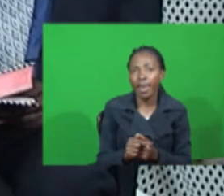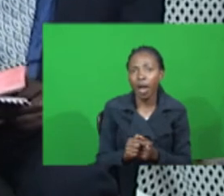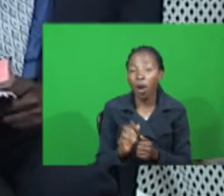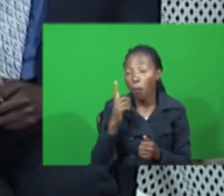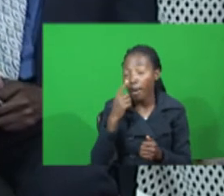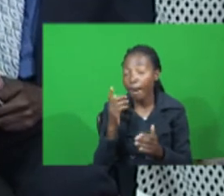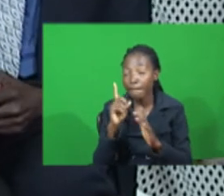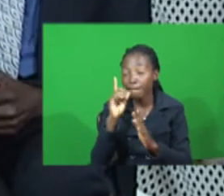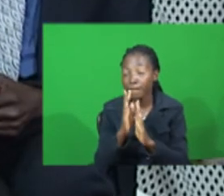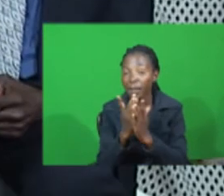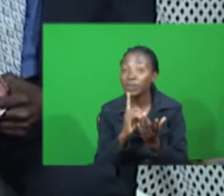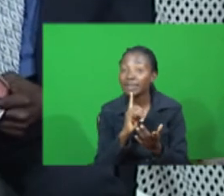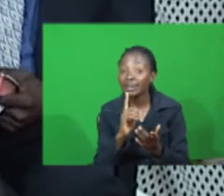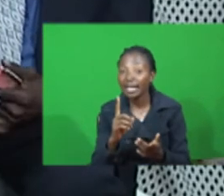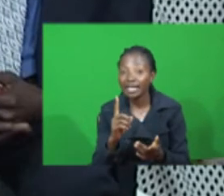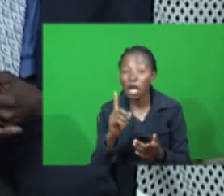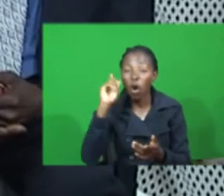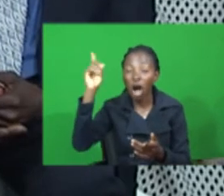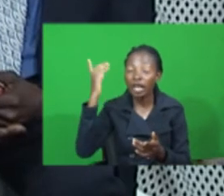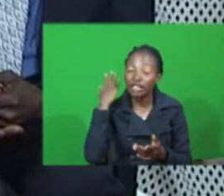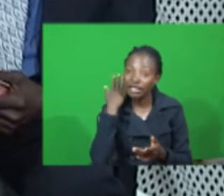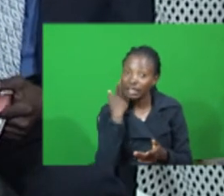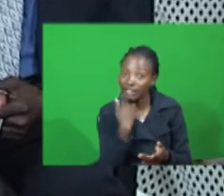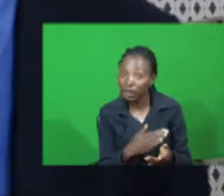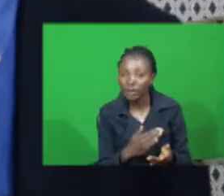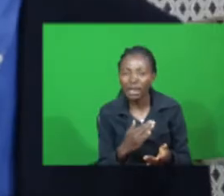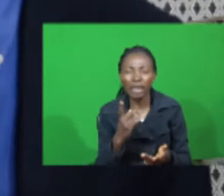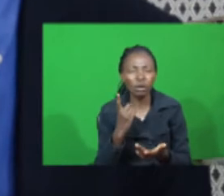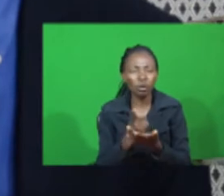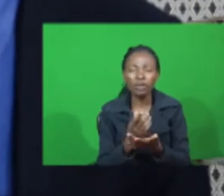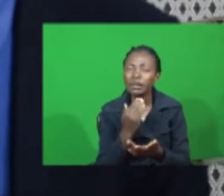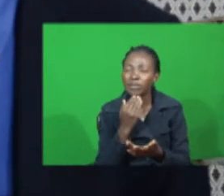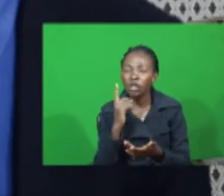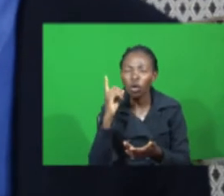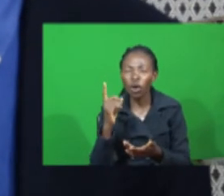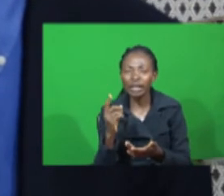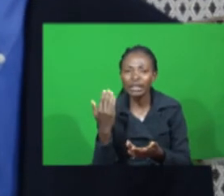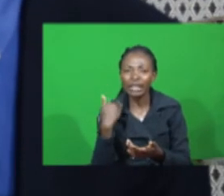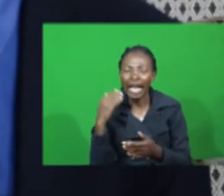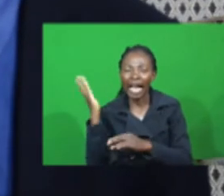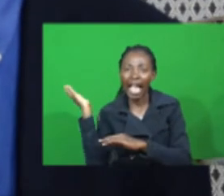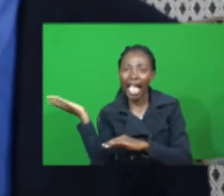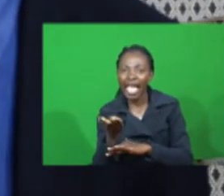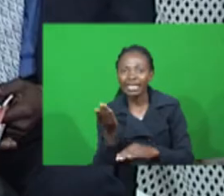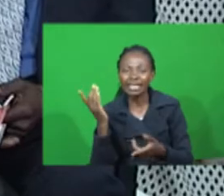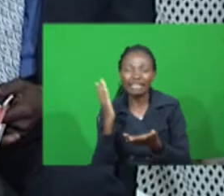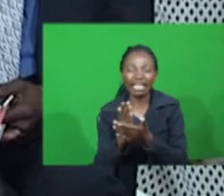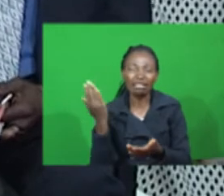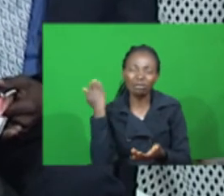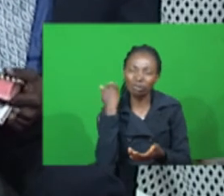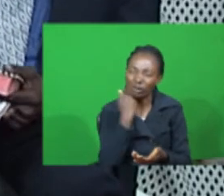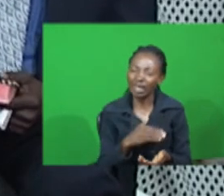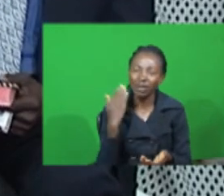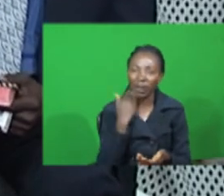Kana Bhaibheri richiti Jehovha akamuuraya, hakusi kuti Mwari akatora demo akamutema kana kumubaya nebanga.